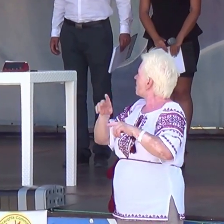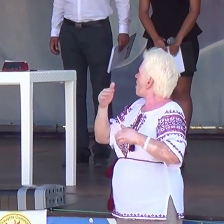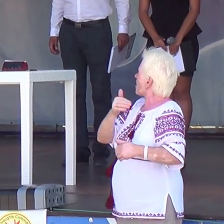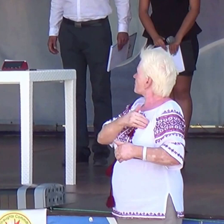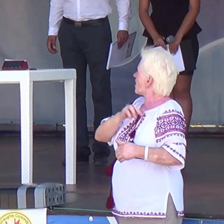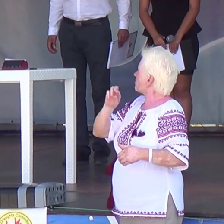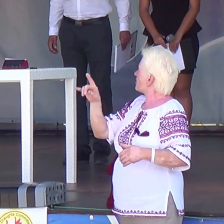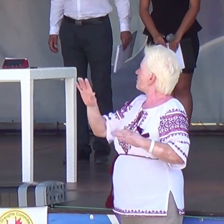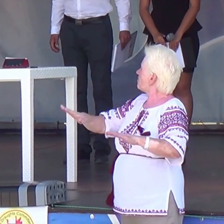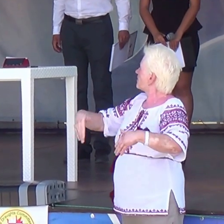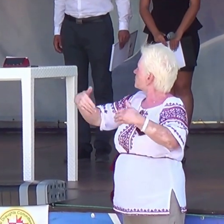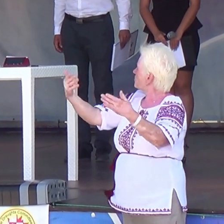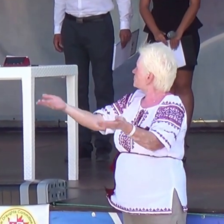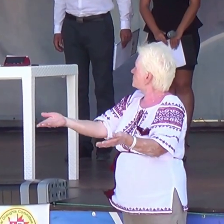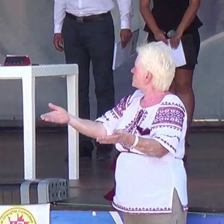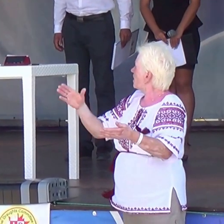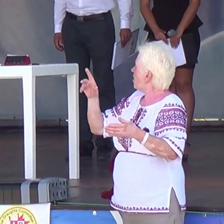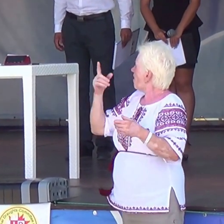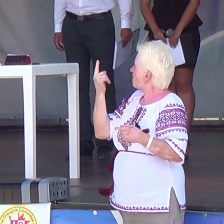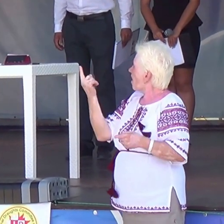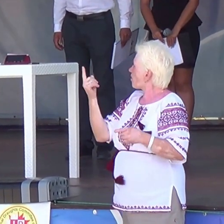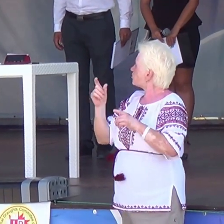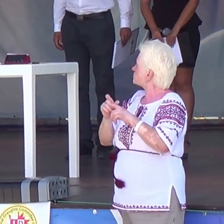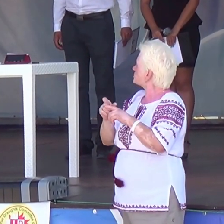бы предложить мэру города